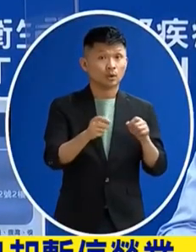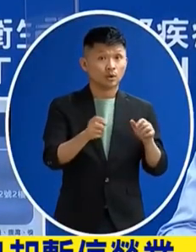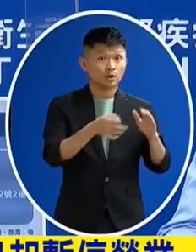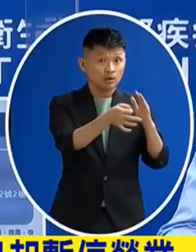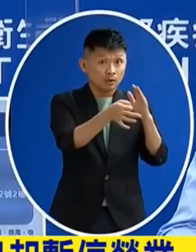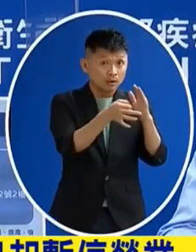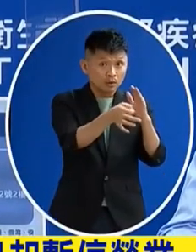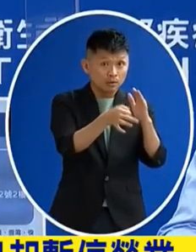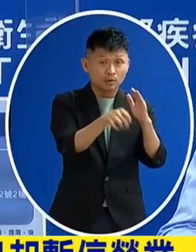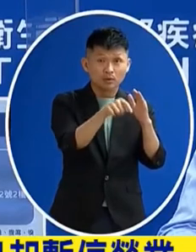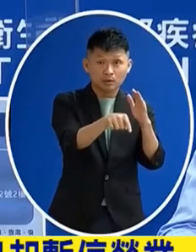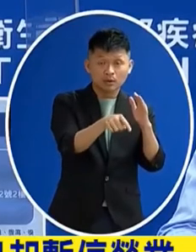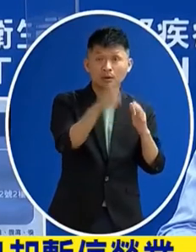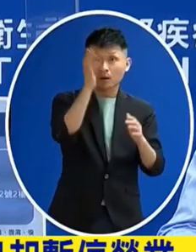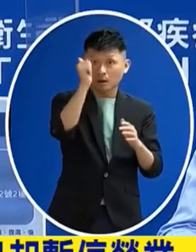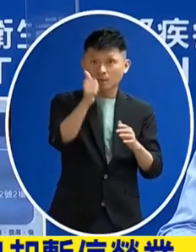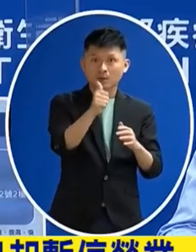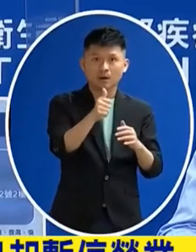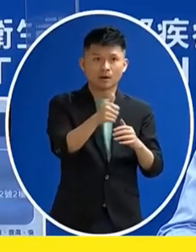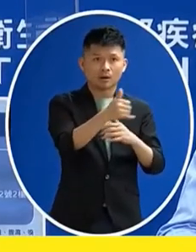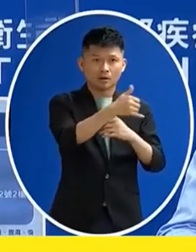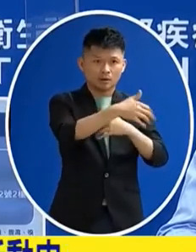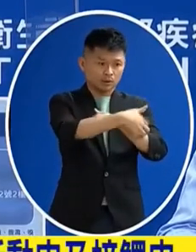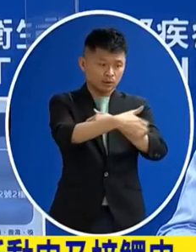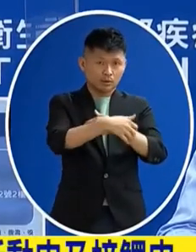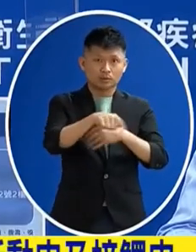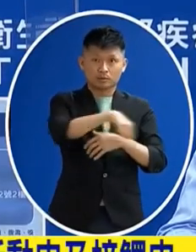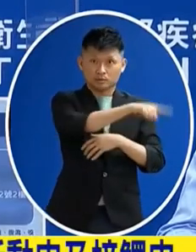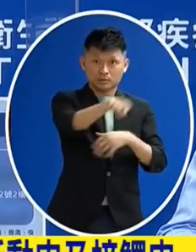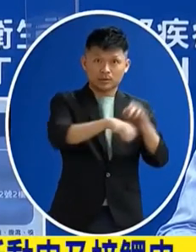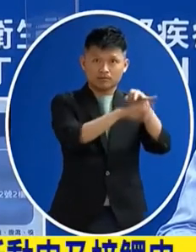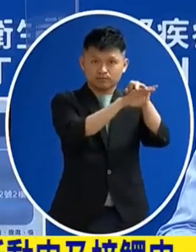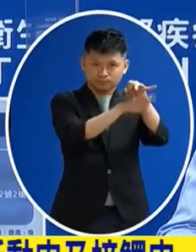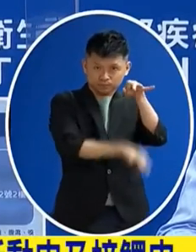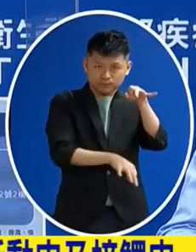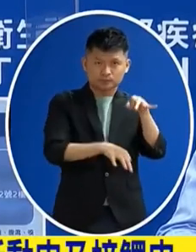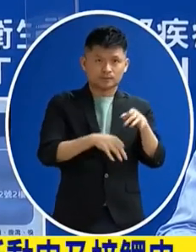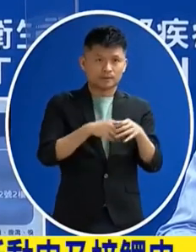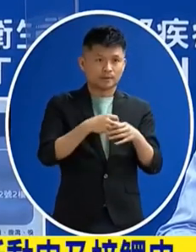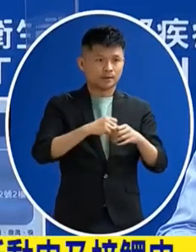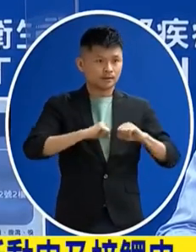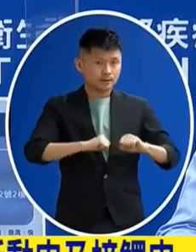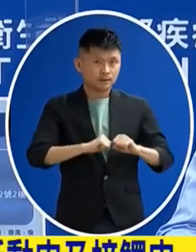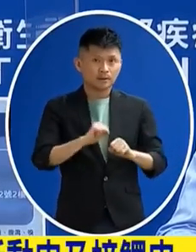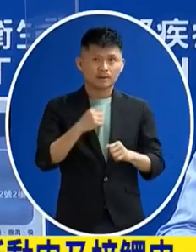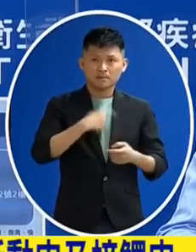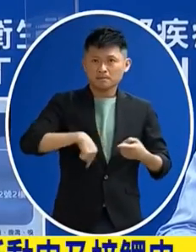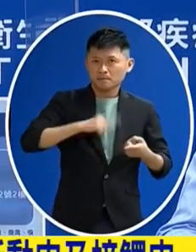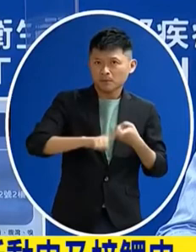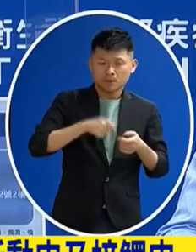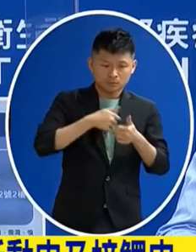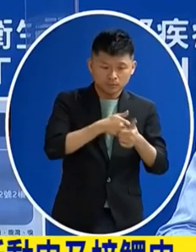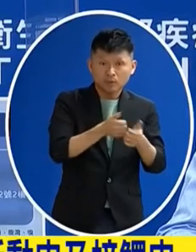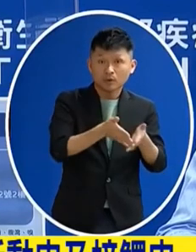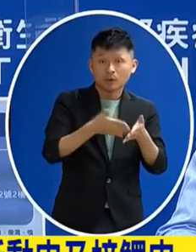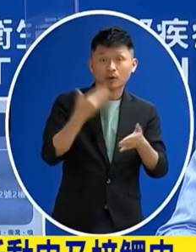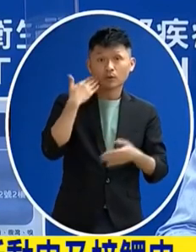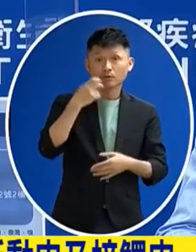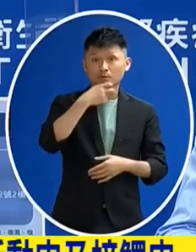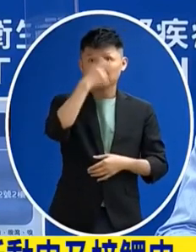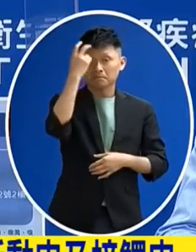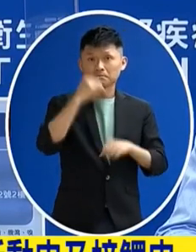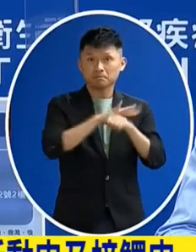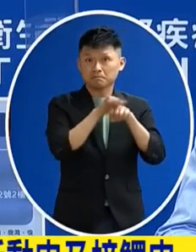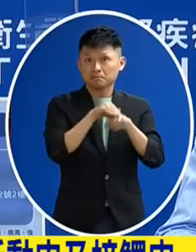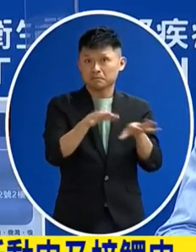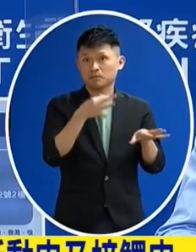栋其他资产及业者进行员工照测及健康监测，如发现有 COVID-19 相关的症状，务必通